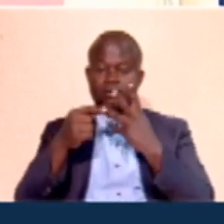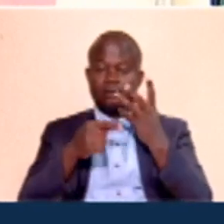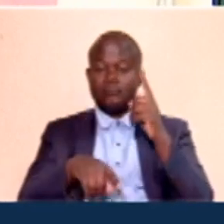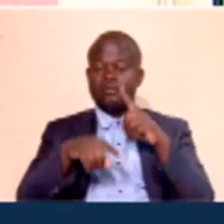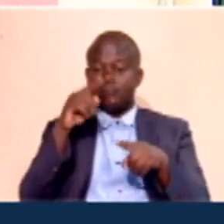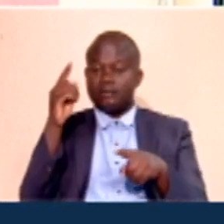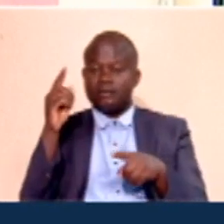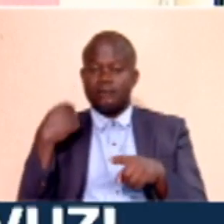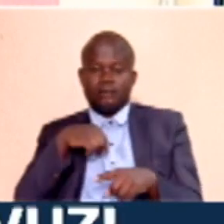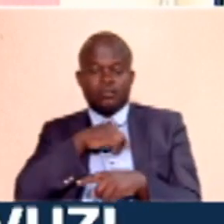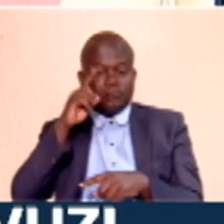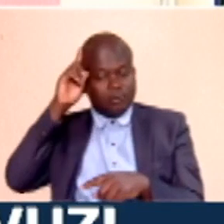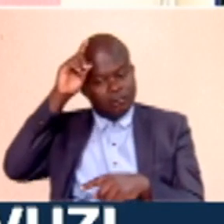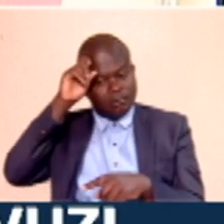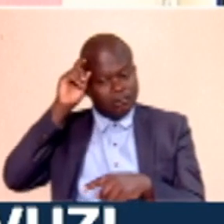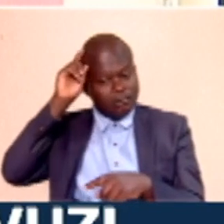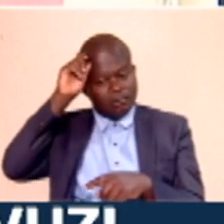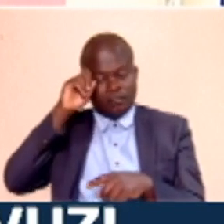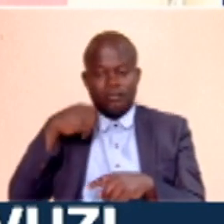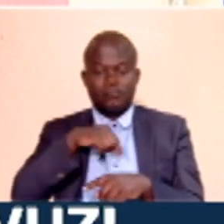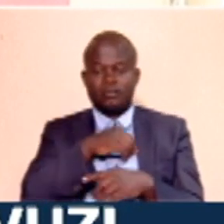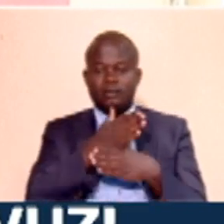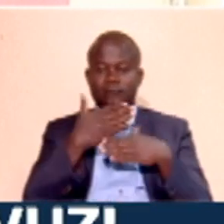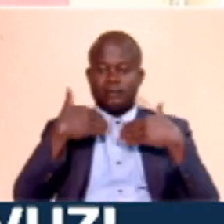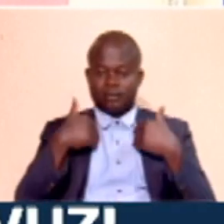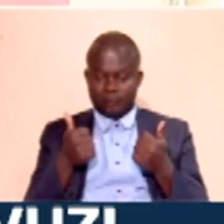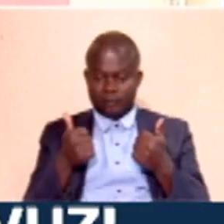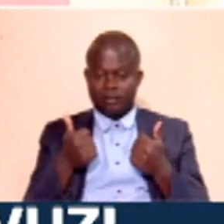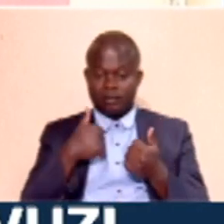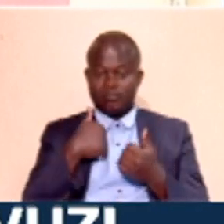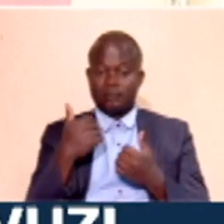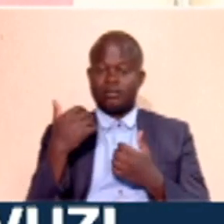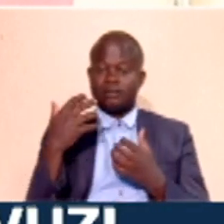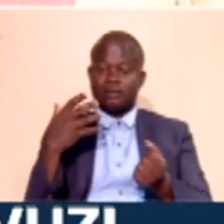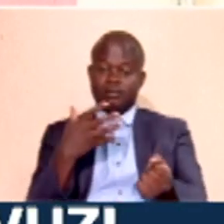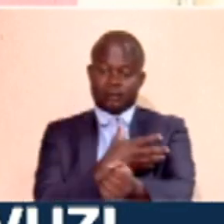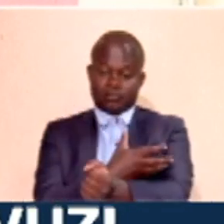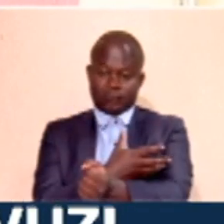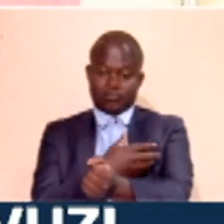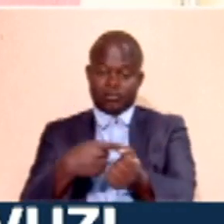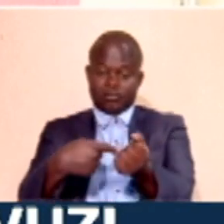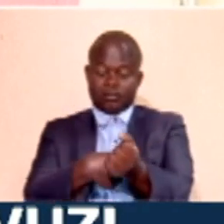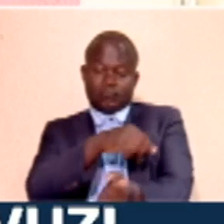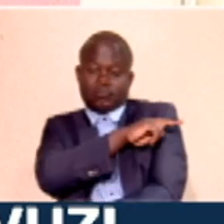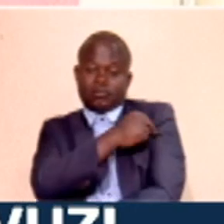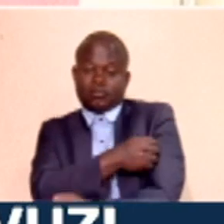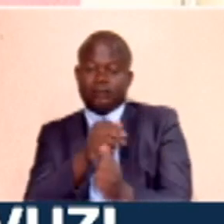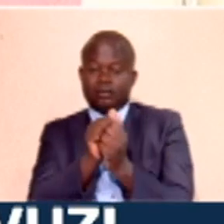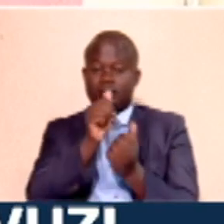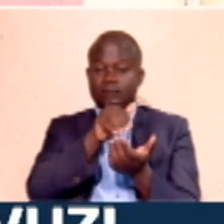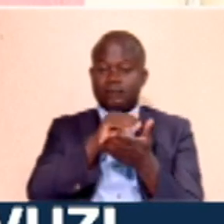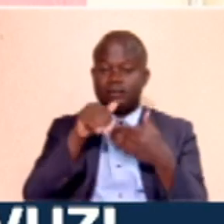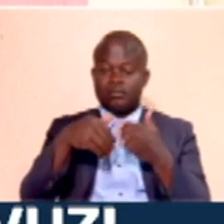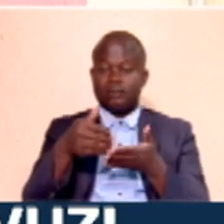byica. Njye nibwira ko ubundi minisante ifite ukuboko ku mavuriro n'ibyo bigo byose bitanga